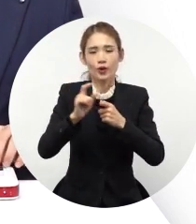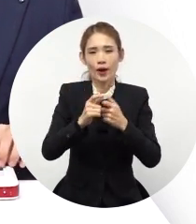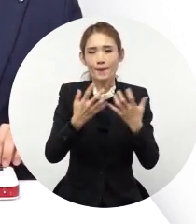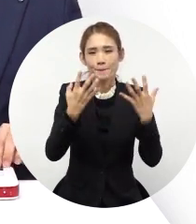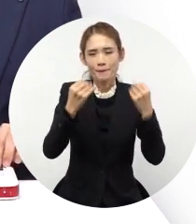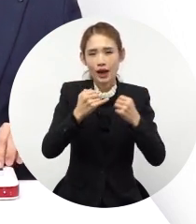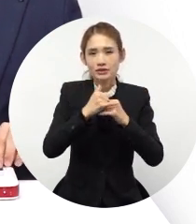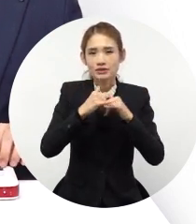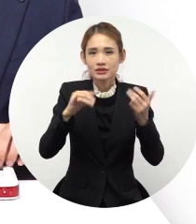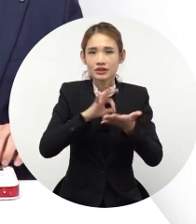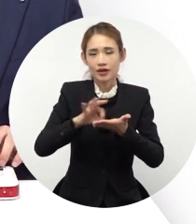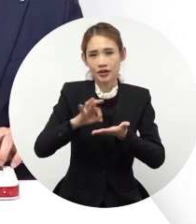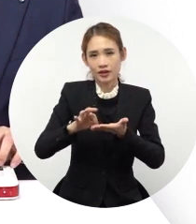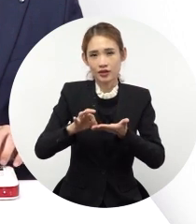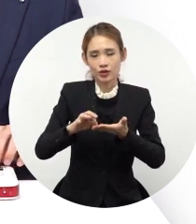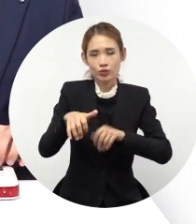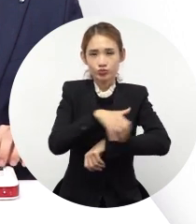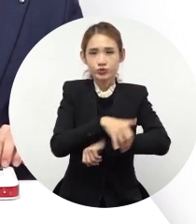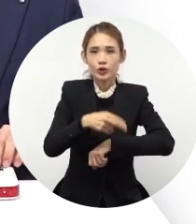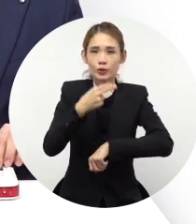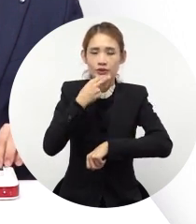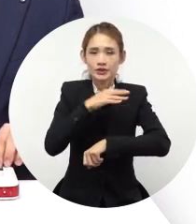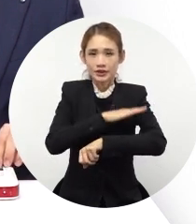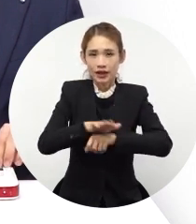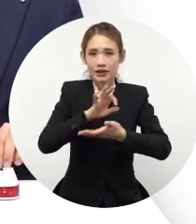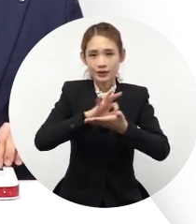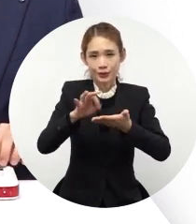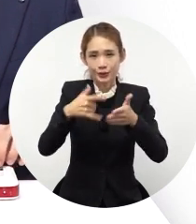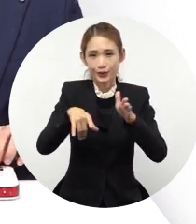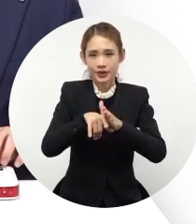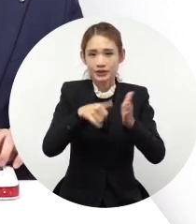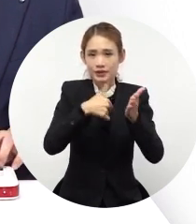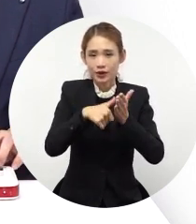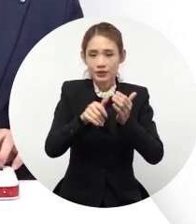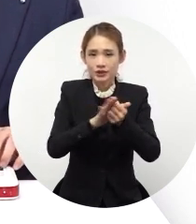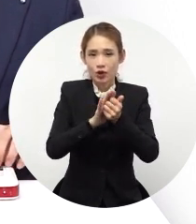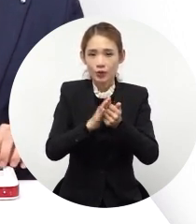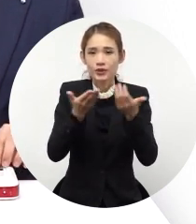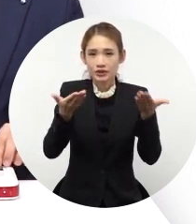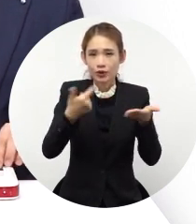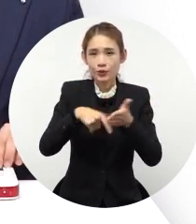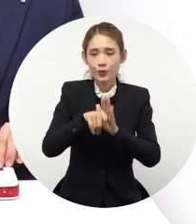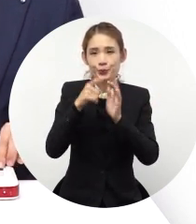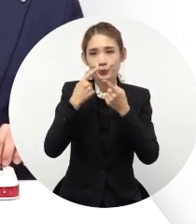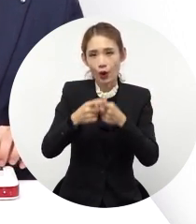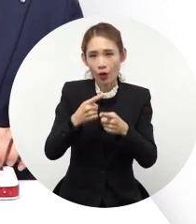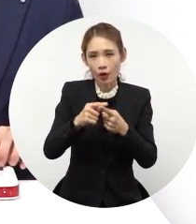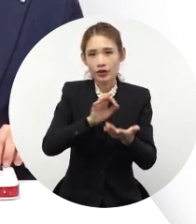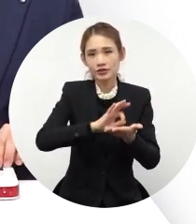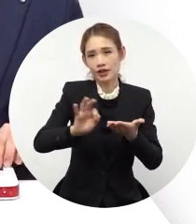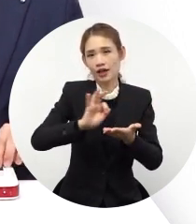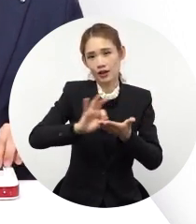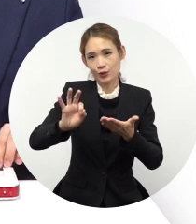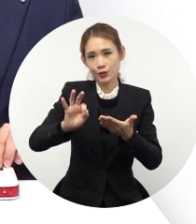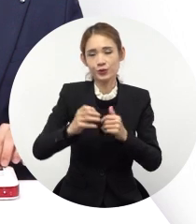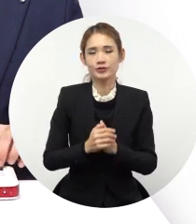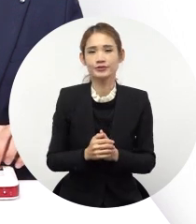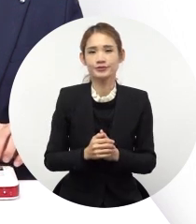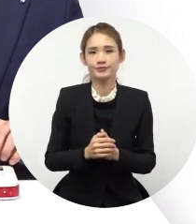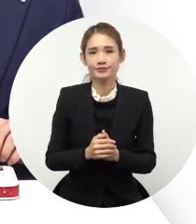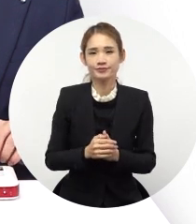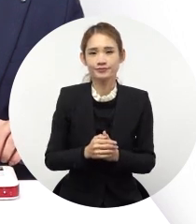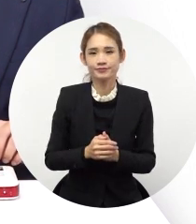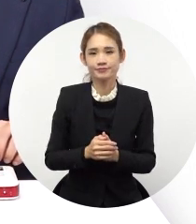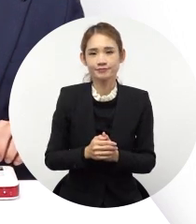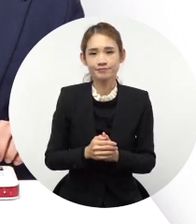가능한 많은 사용자가 불편 없이 이용할 수 있도록 제품이나 서비스를 제공하고 이를 평가할 때 쓰는 것을